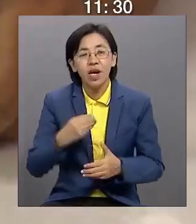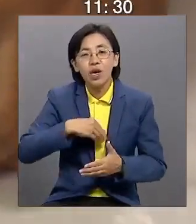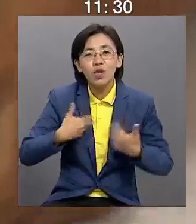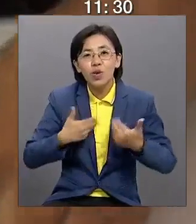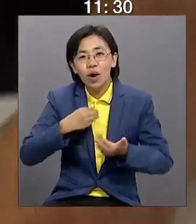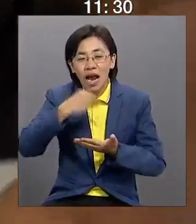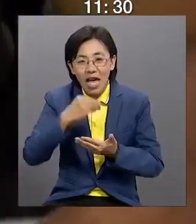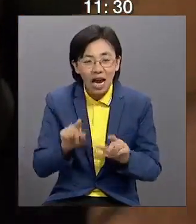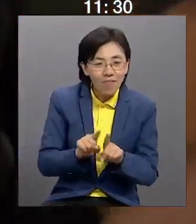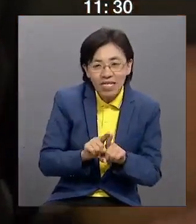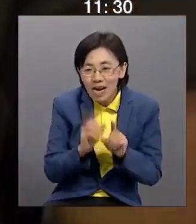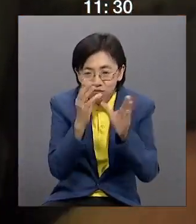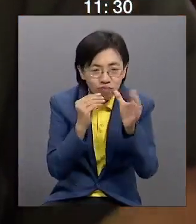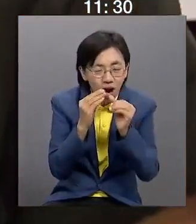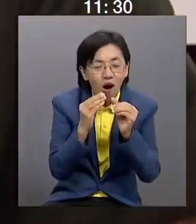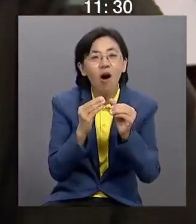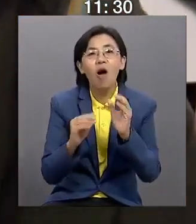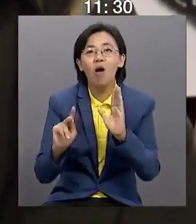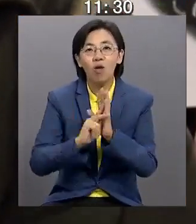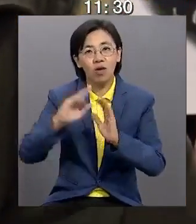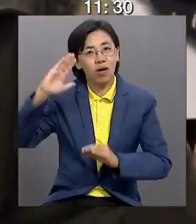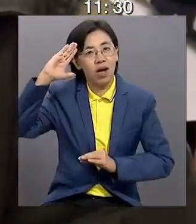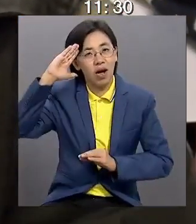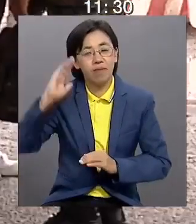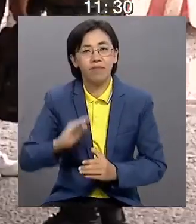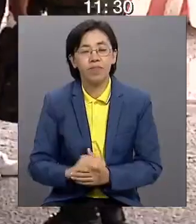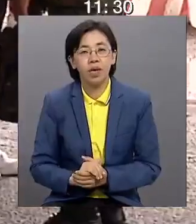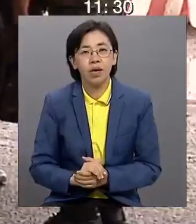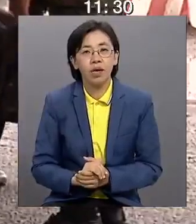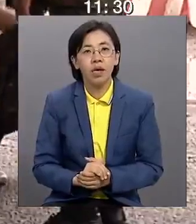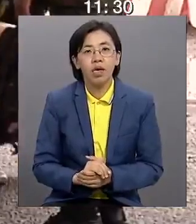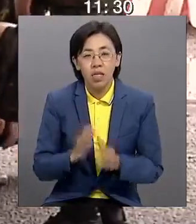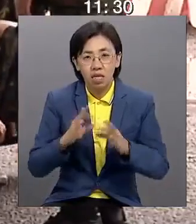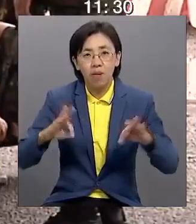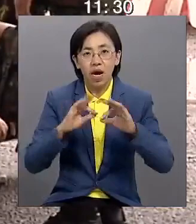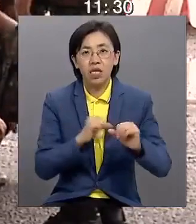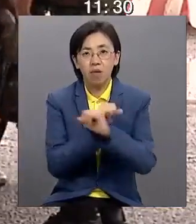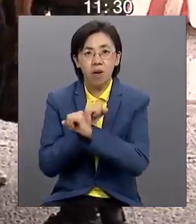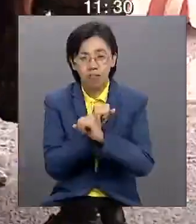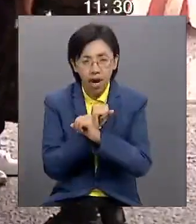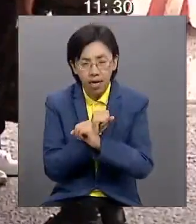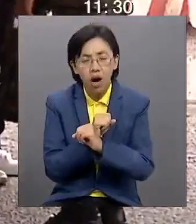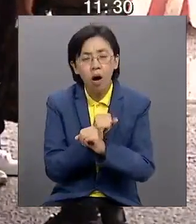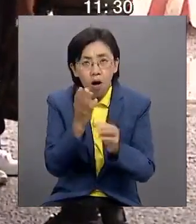ญภัยและเรียนรู้วินัยทหารแต่อยู่บนพื้นฐานของความปลอดภัยและสามารถนำไปปรับใ